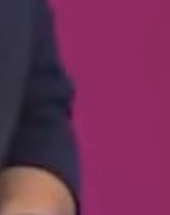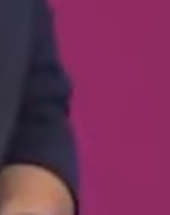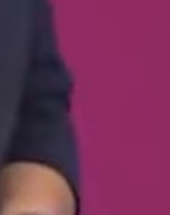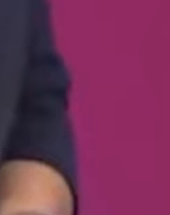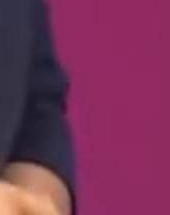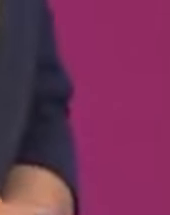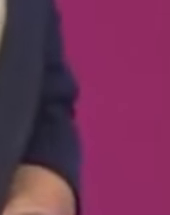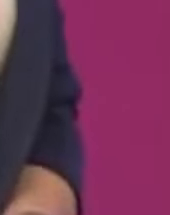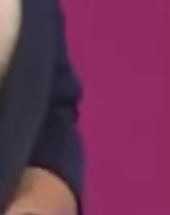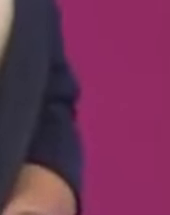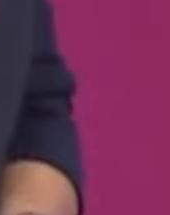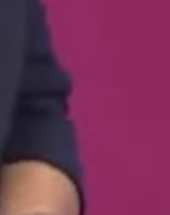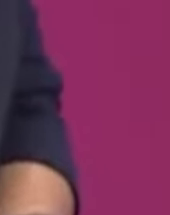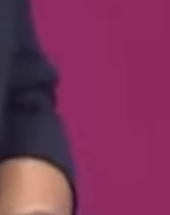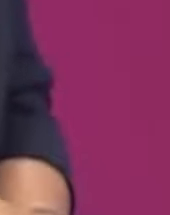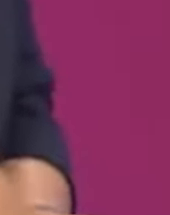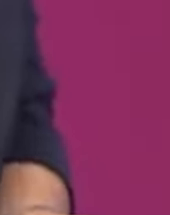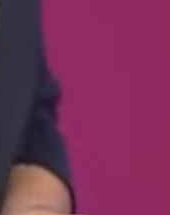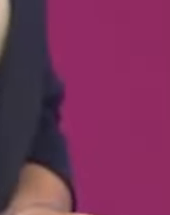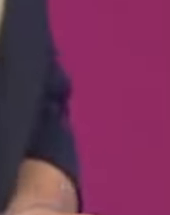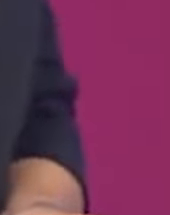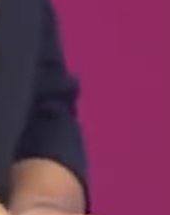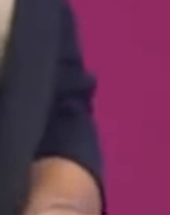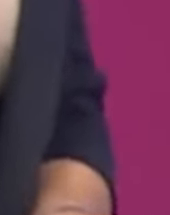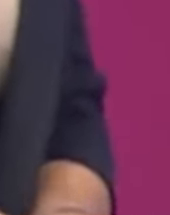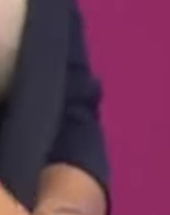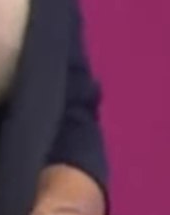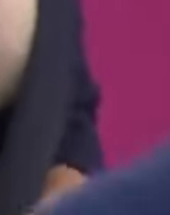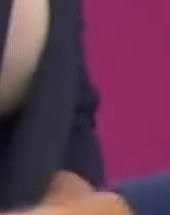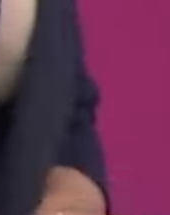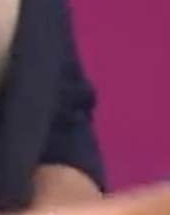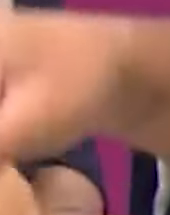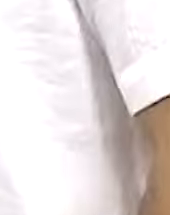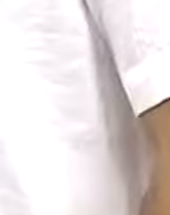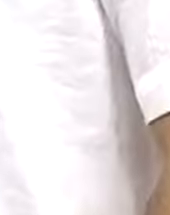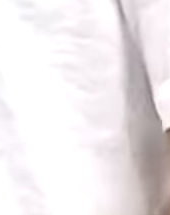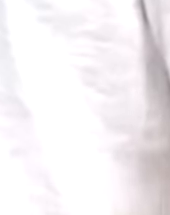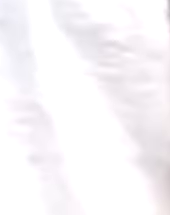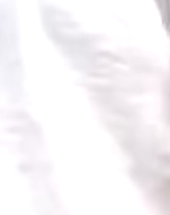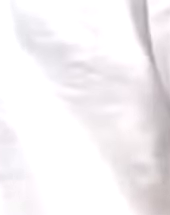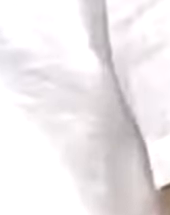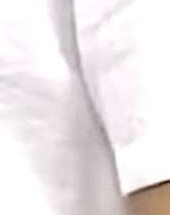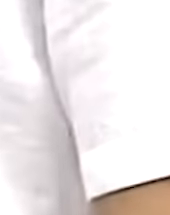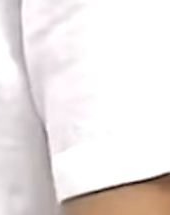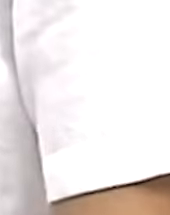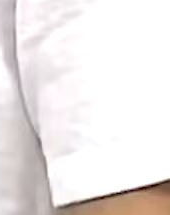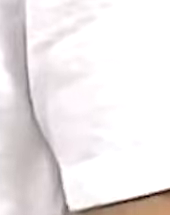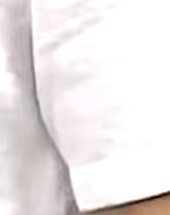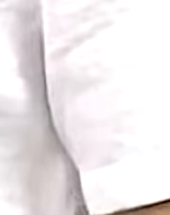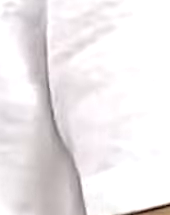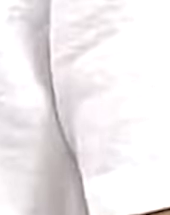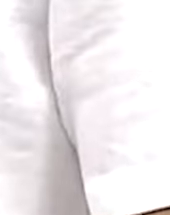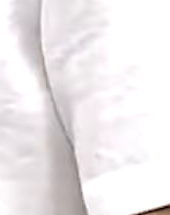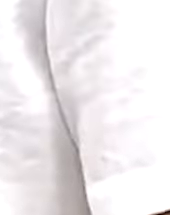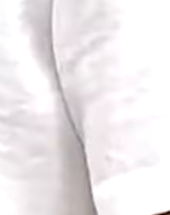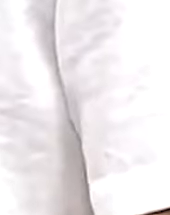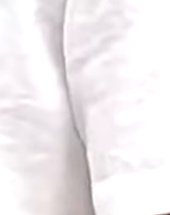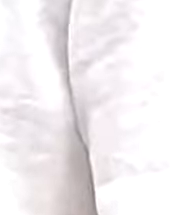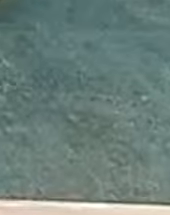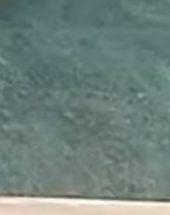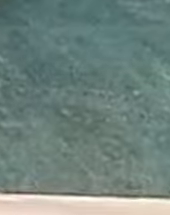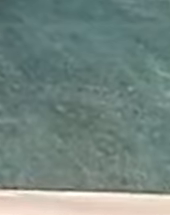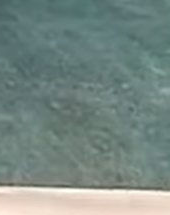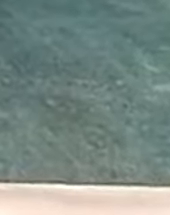hiç kalkmıyorum. Hep o kalkıyor. Böyle yapıyorum. Kalkıyor. Nasıl yapıyor? Yani. Ayağıyla böyle yapıyor. Kalk kalk.